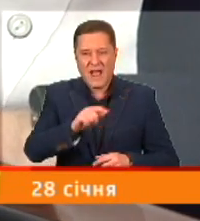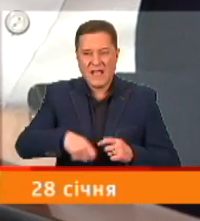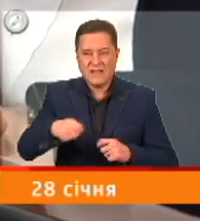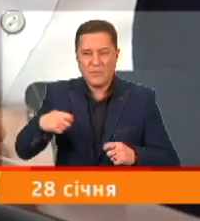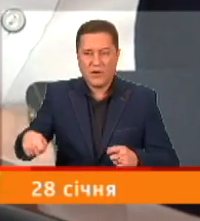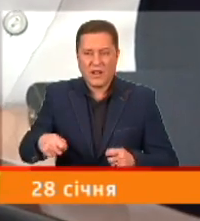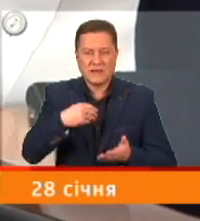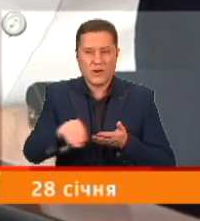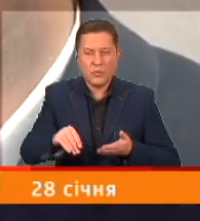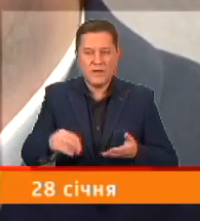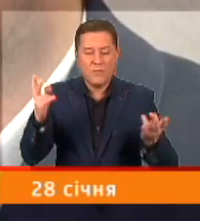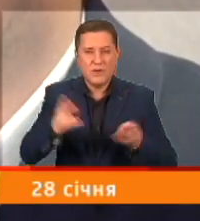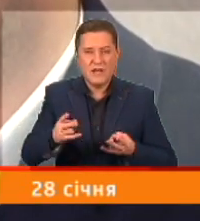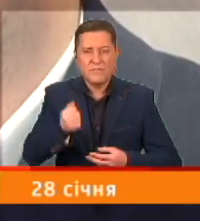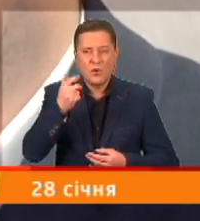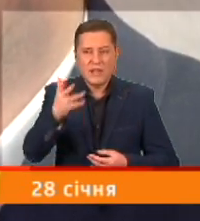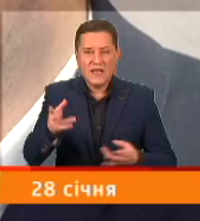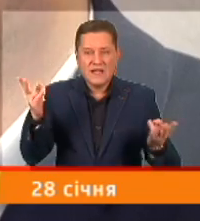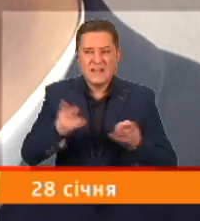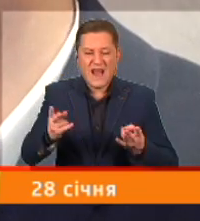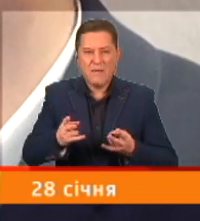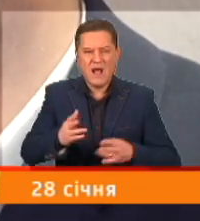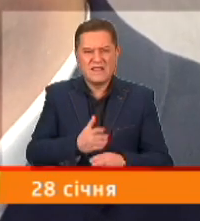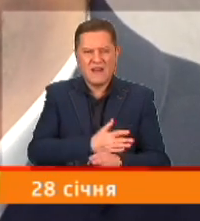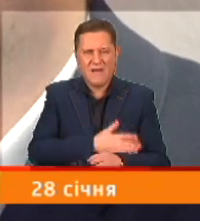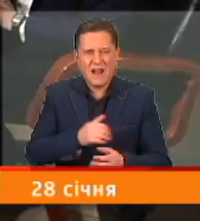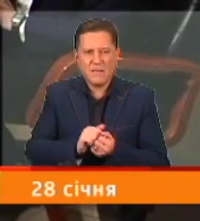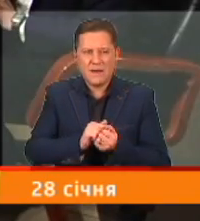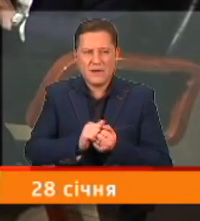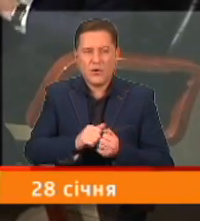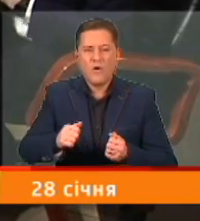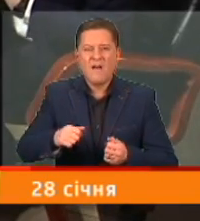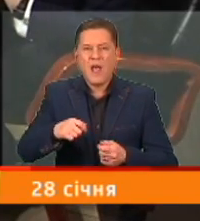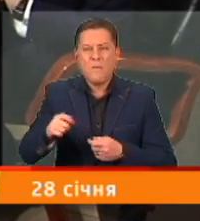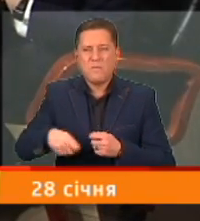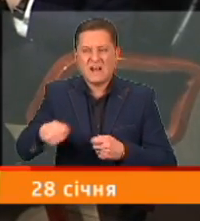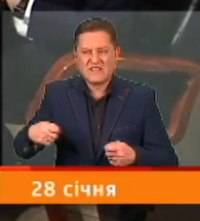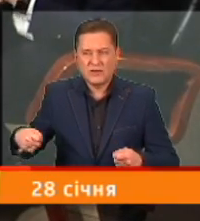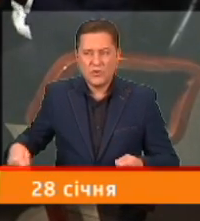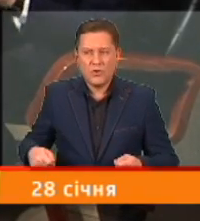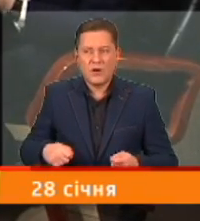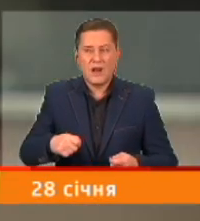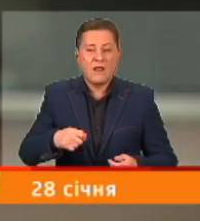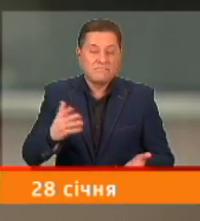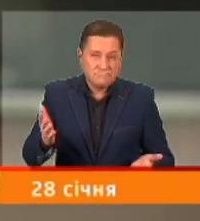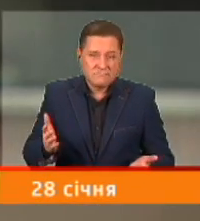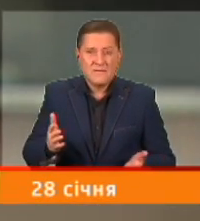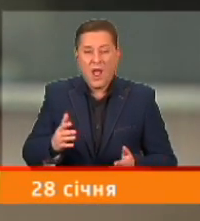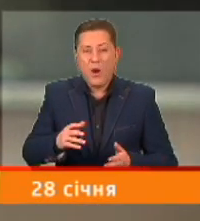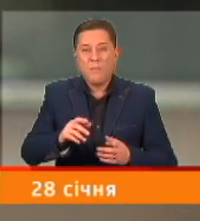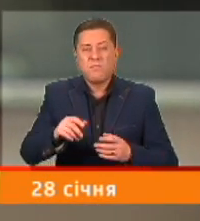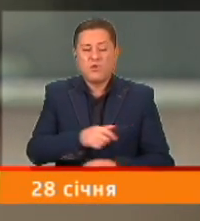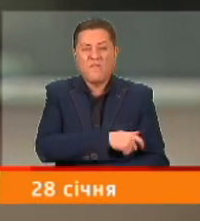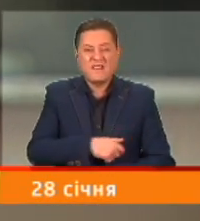закупити потрібну кількість сканерів, треба долати тривалі паперові процедури. Доки вони тягнуться, ручка і листочок